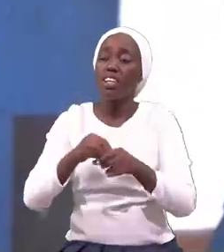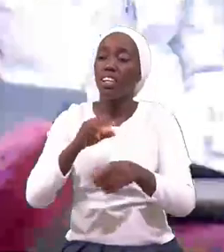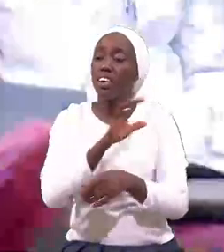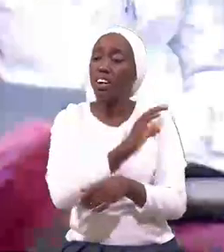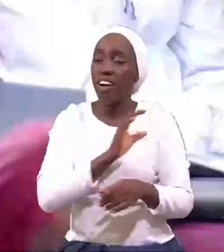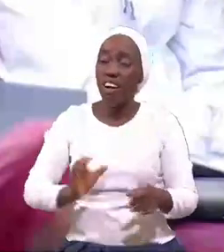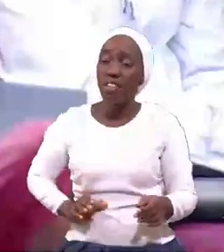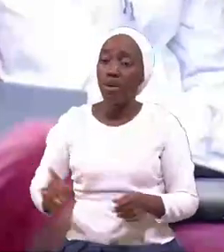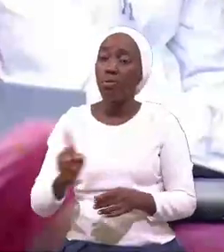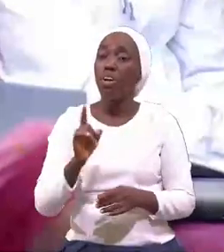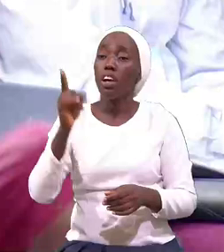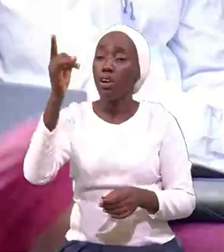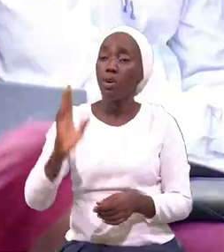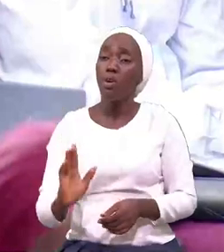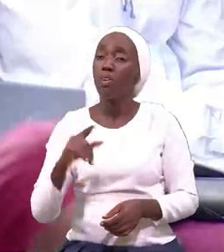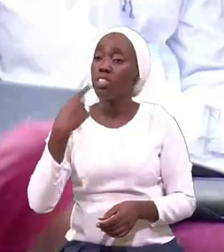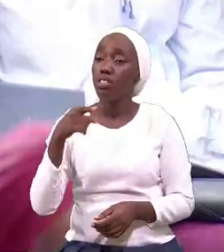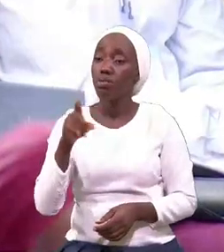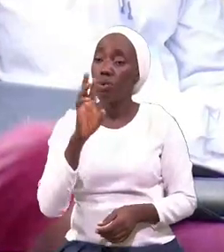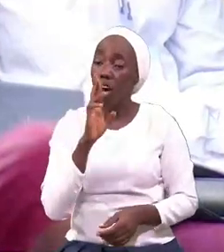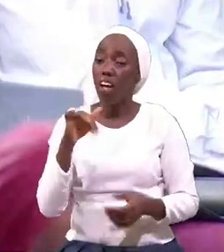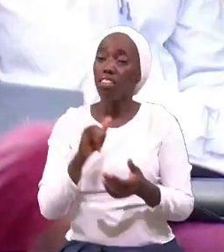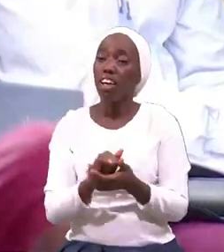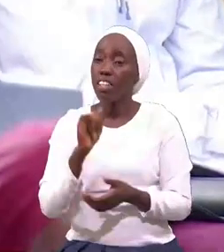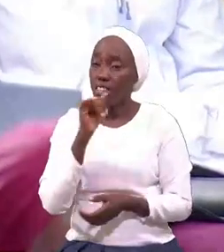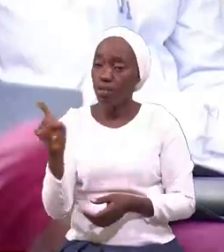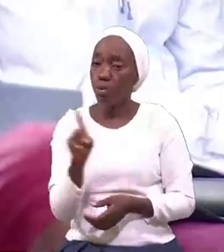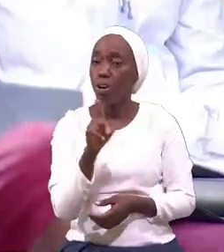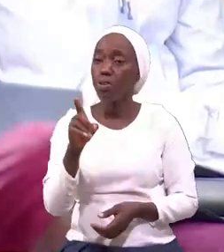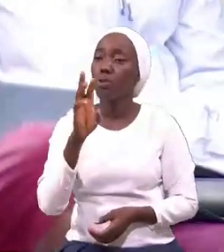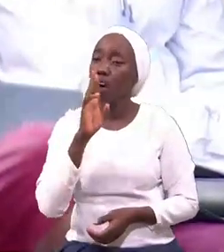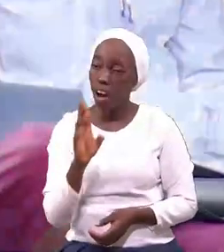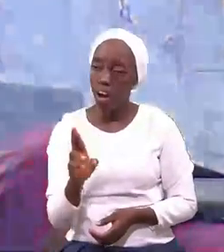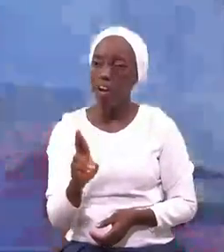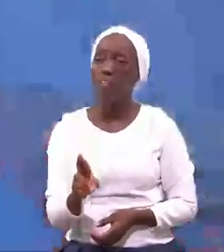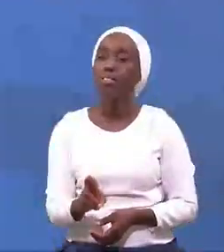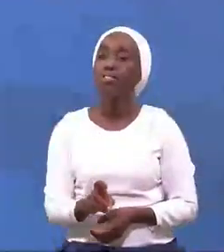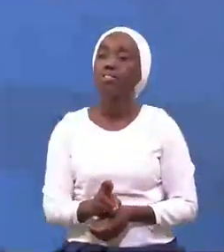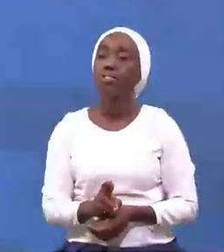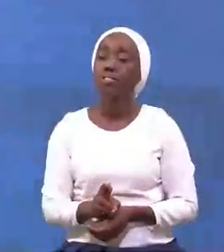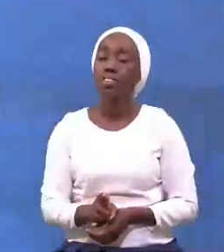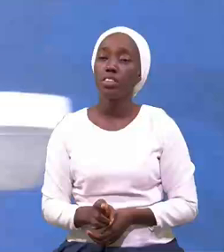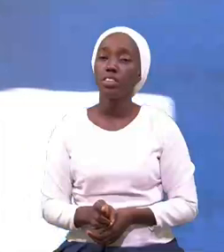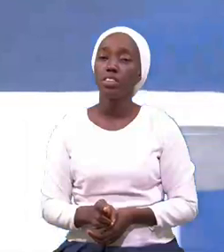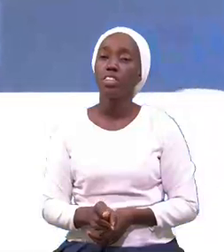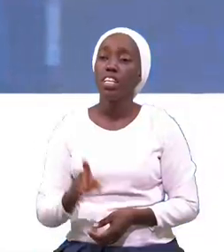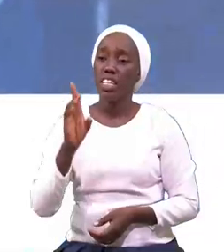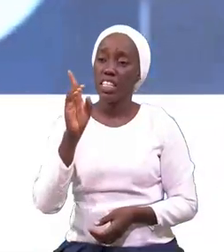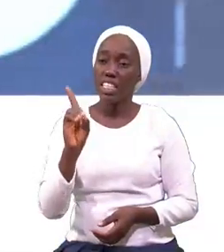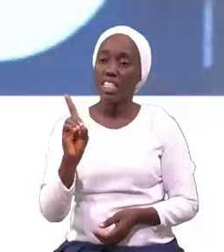La position que nous occupons, nous sommes assis dans les lieux célestes avec Christ. Là où Dieu dit que tu es là-bas.